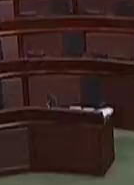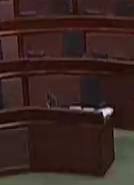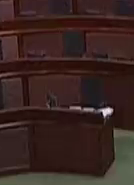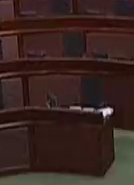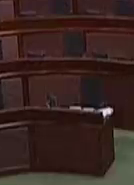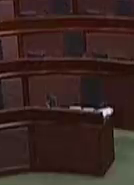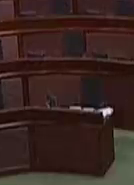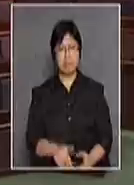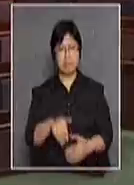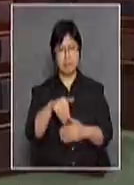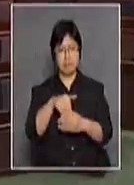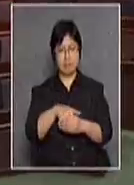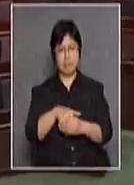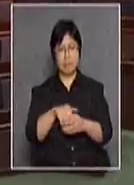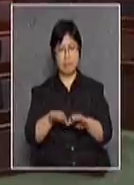開始表決。